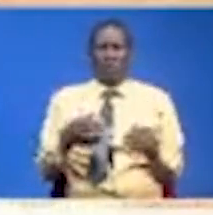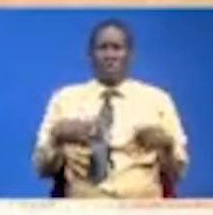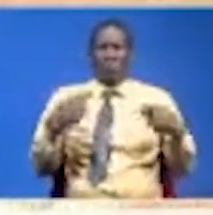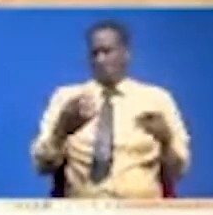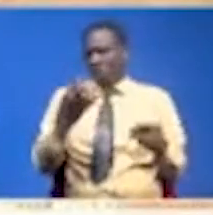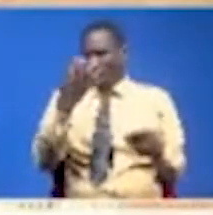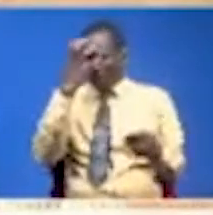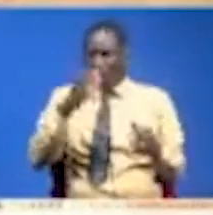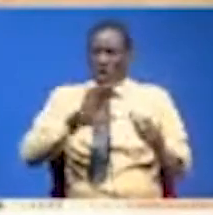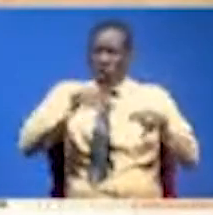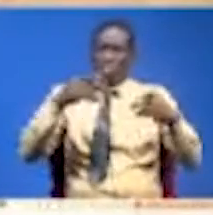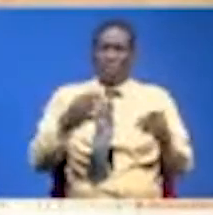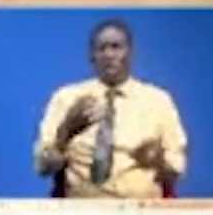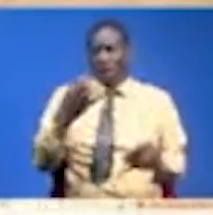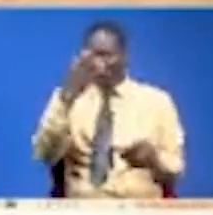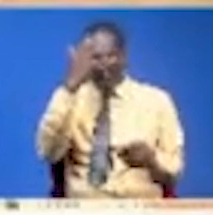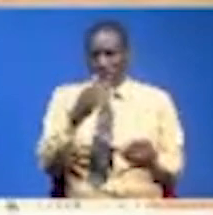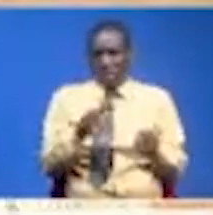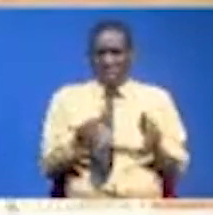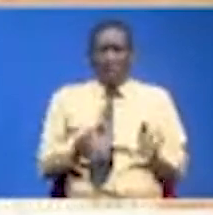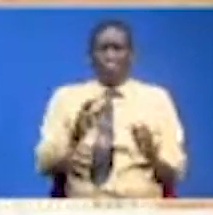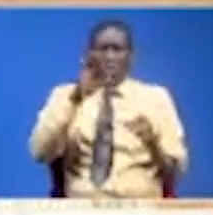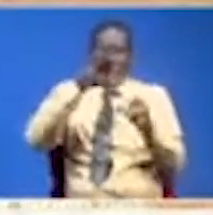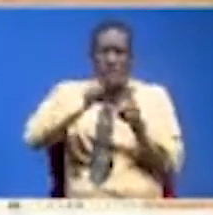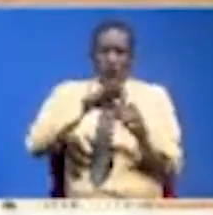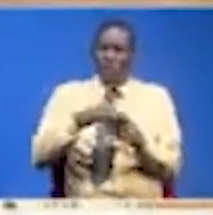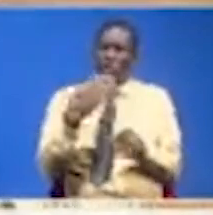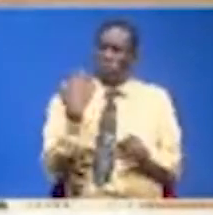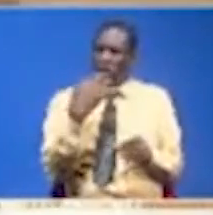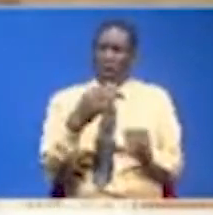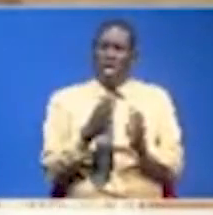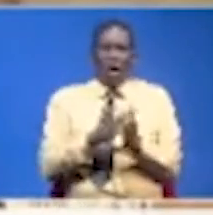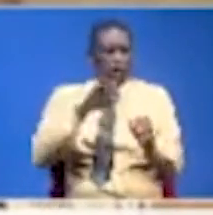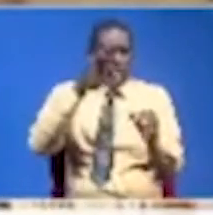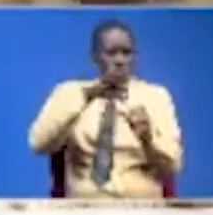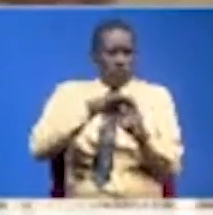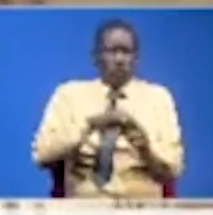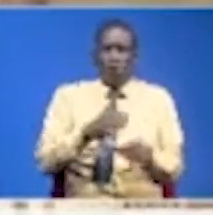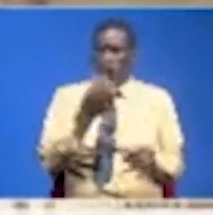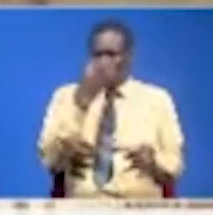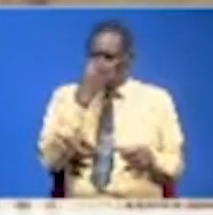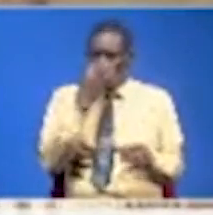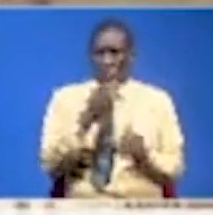watu wote wanasirika, kwa vile tulishagua Gachagua na tukashagua